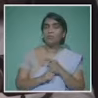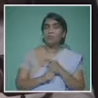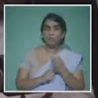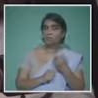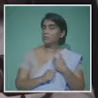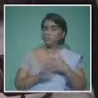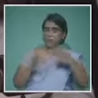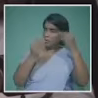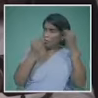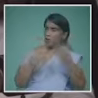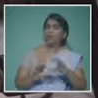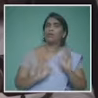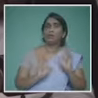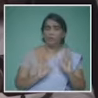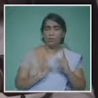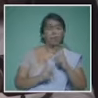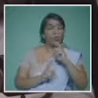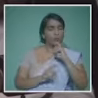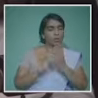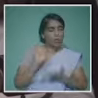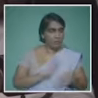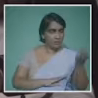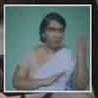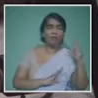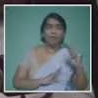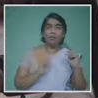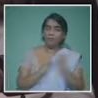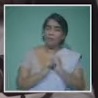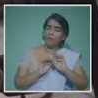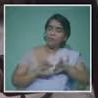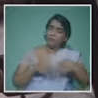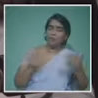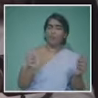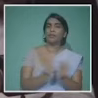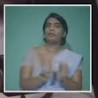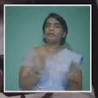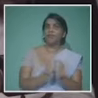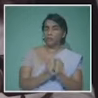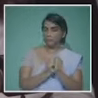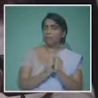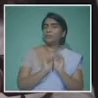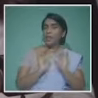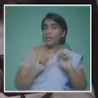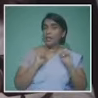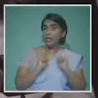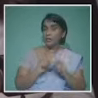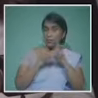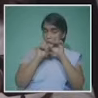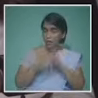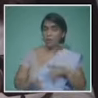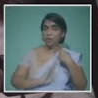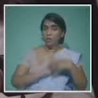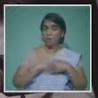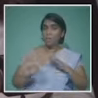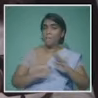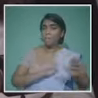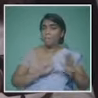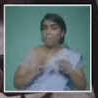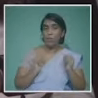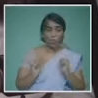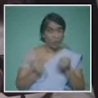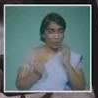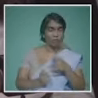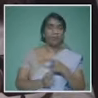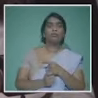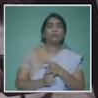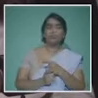ඒක පරාජය කරනවා උසාවි යනවා කරන්න පුළුවන් හැම දෙයක්ම කරනවා ඒක මොකද මේ විදිහට මේ රට පාලනය කිරීමට උත්සාහ